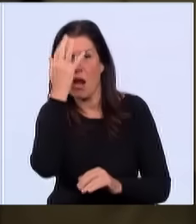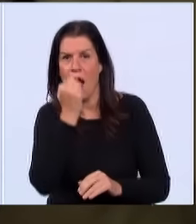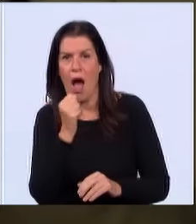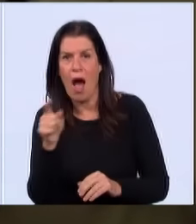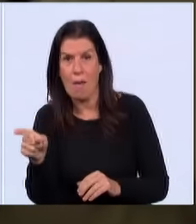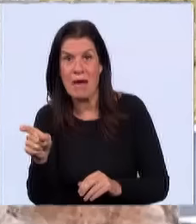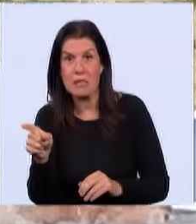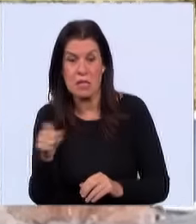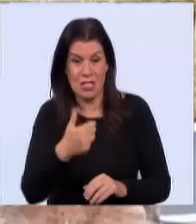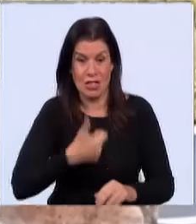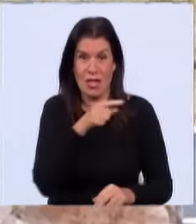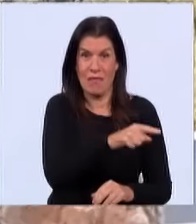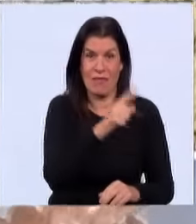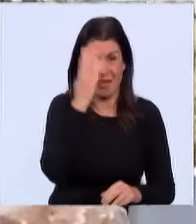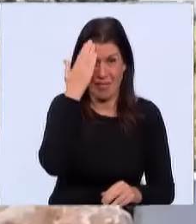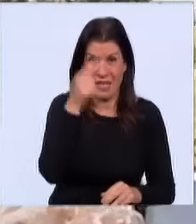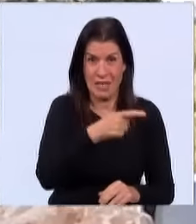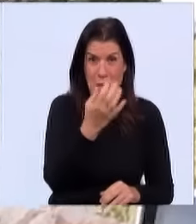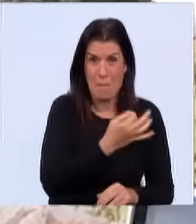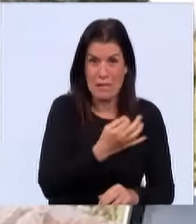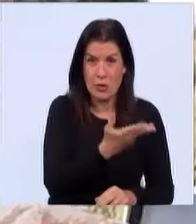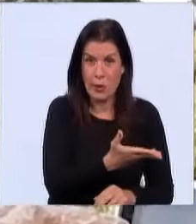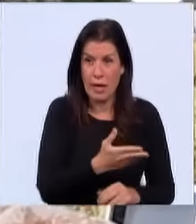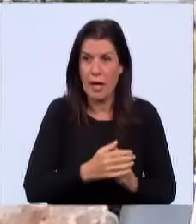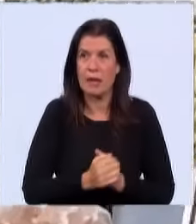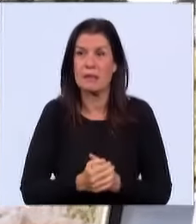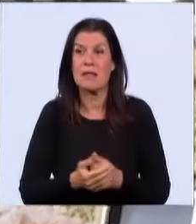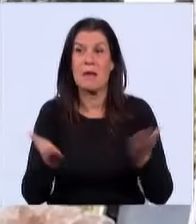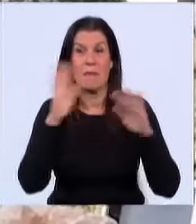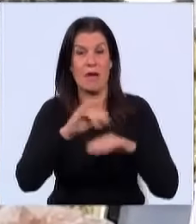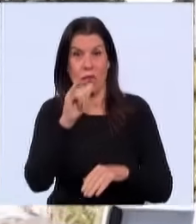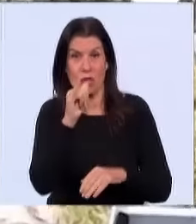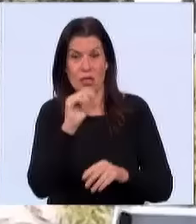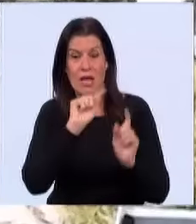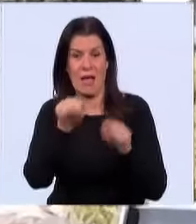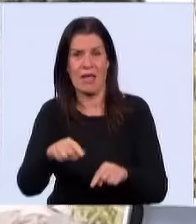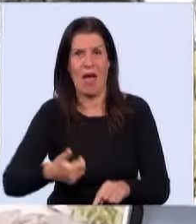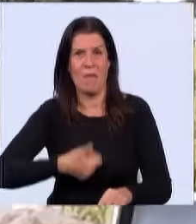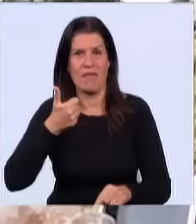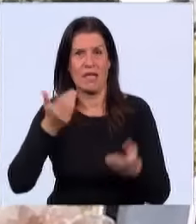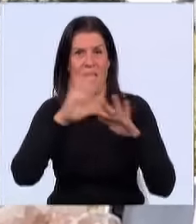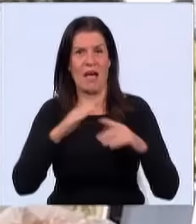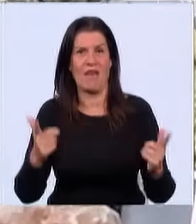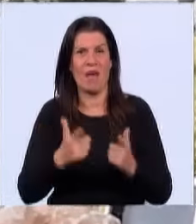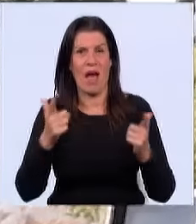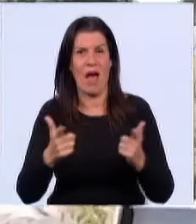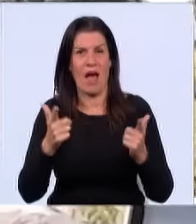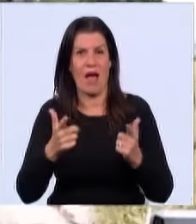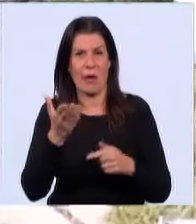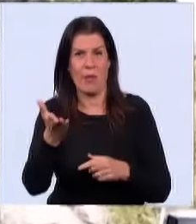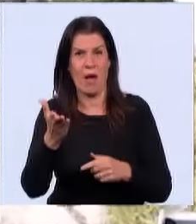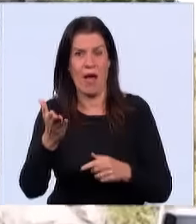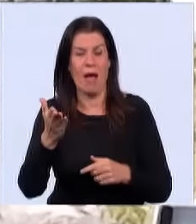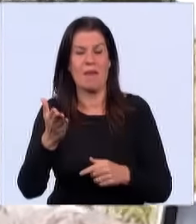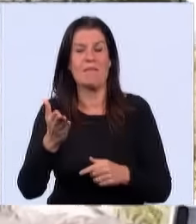השנה שלפני כן, הגיע מפקד האוגדה לערב חגיגי בכפר עזה. אתם האנשים המוגנים ביותר בעולם, ציטט אותו